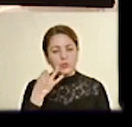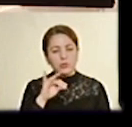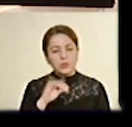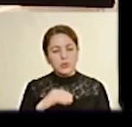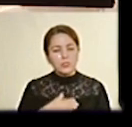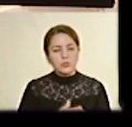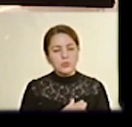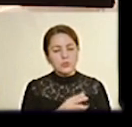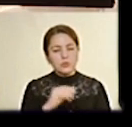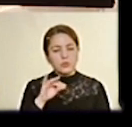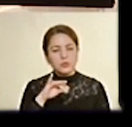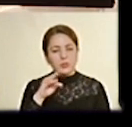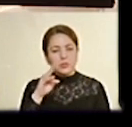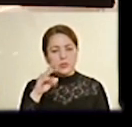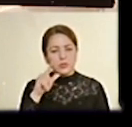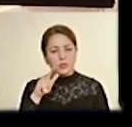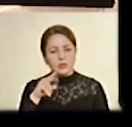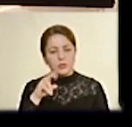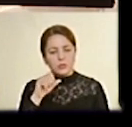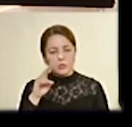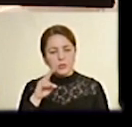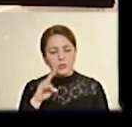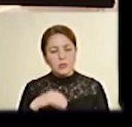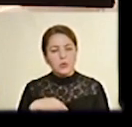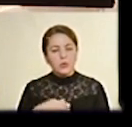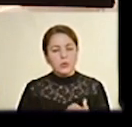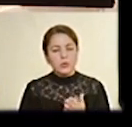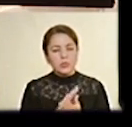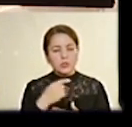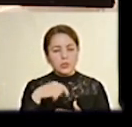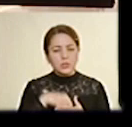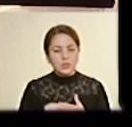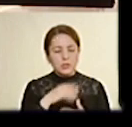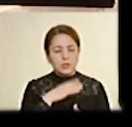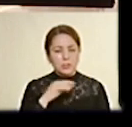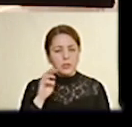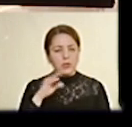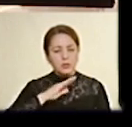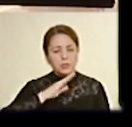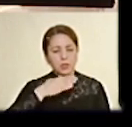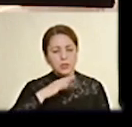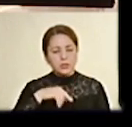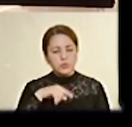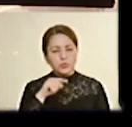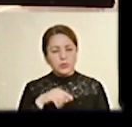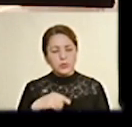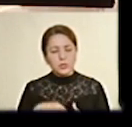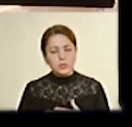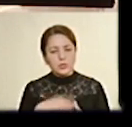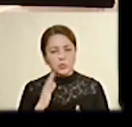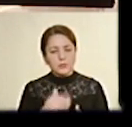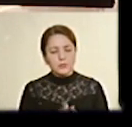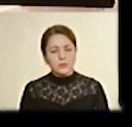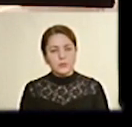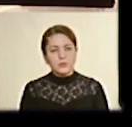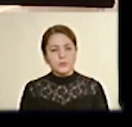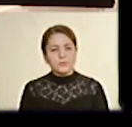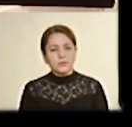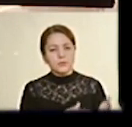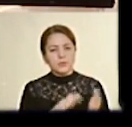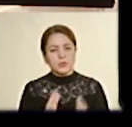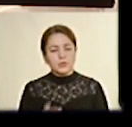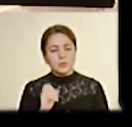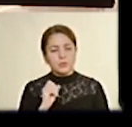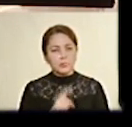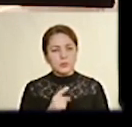changlanadigan o'simliklarga kiritgan edik. Makka jihori ham shular jumlasidandir. Keyingi